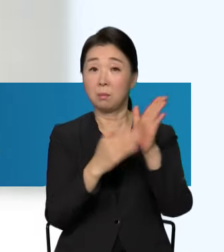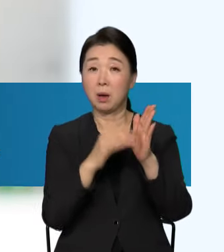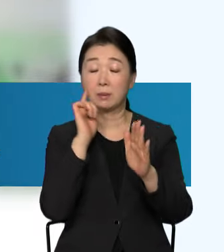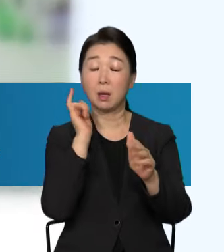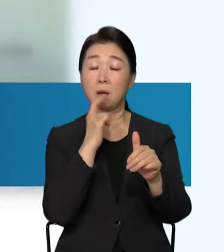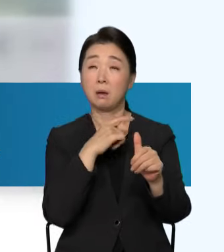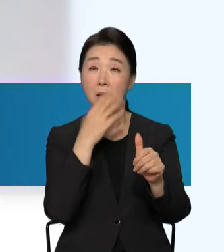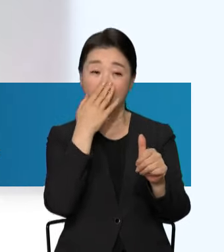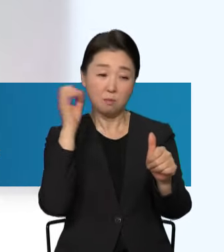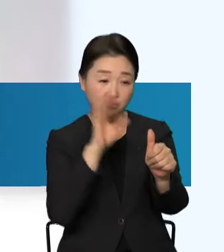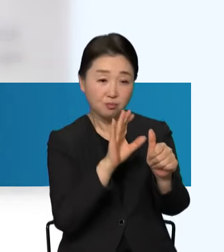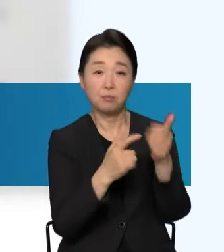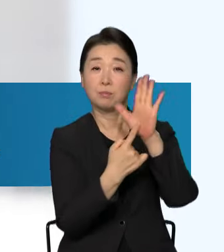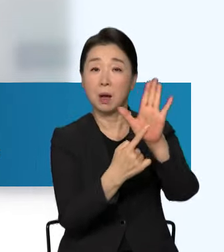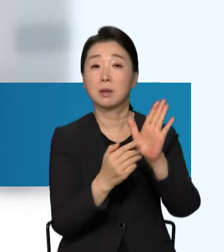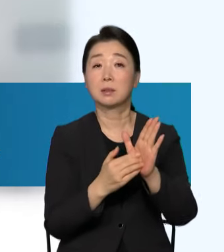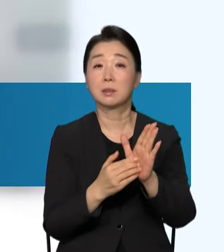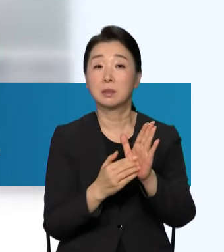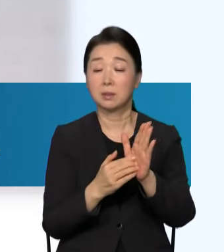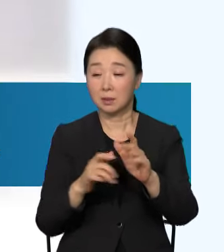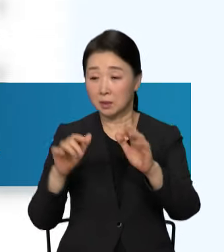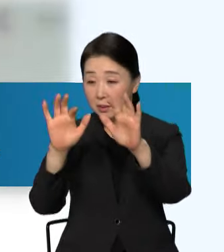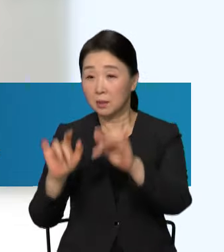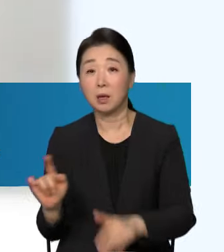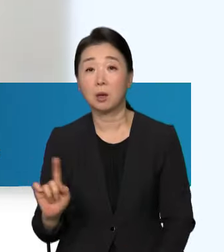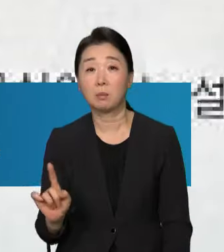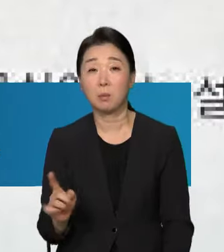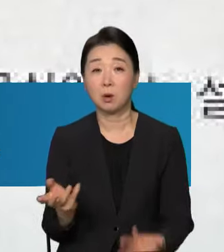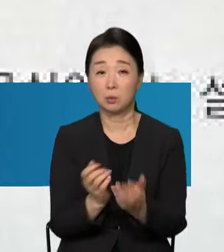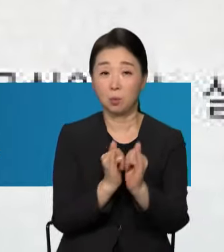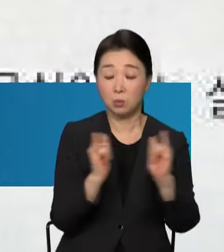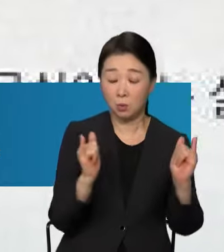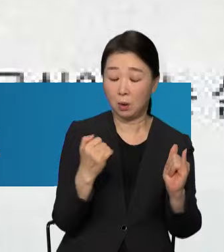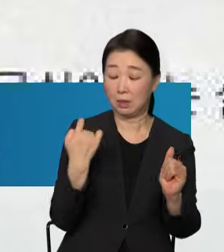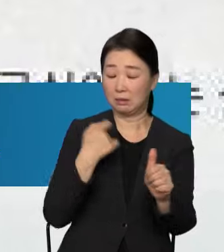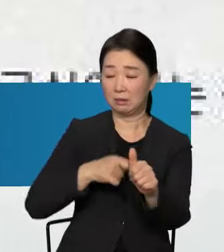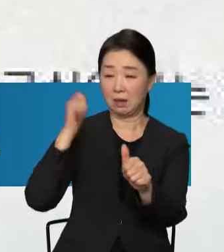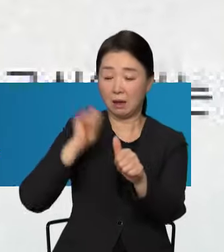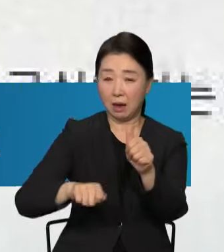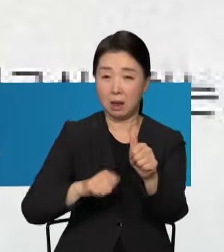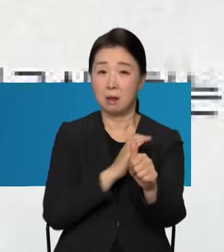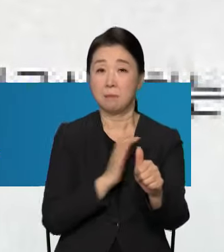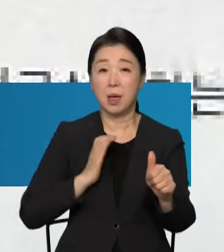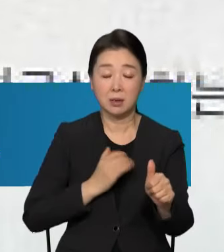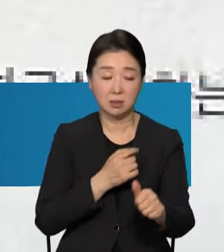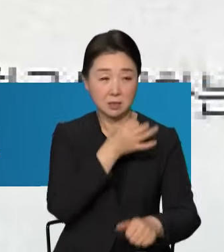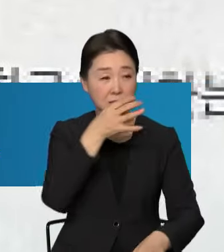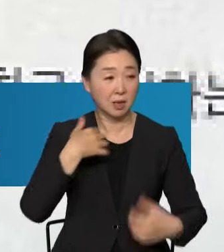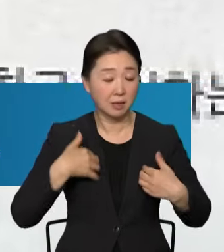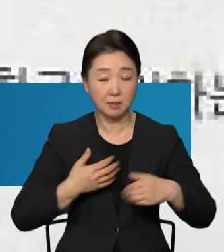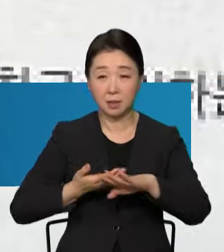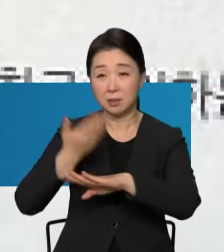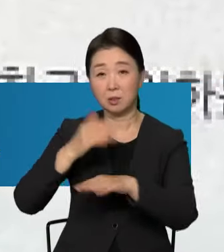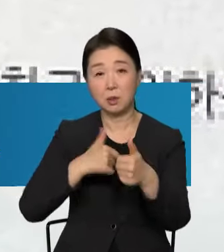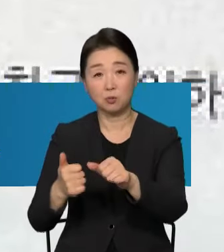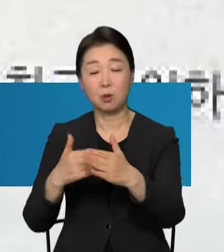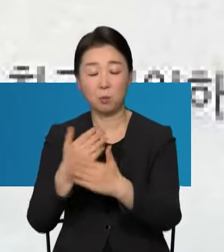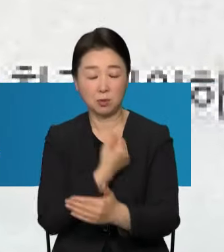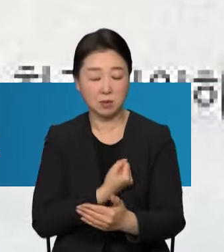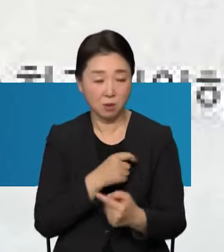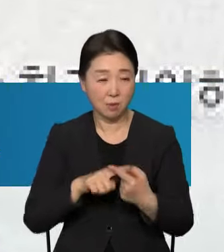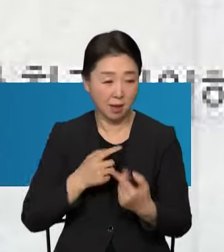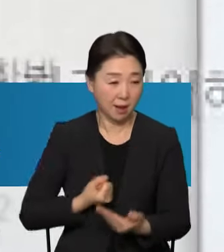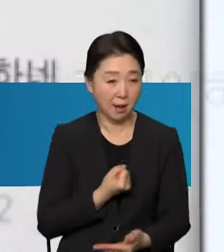온라인에 올라왔다고 주장했습니다. 이 커뮤니티 글에는 동료 등에 칼을 뽑고 신나냐, 선배들을 다 죽이고 그 원한을